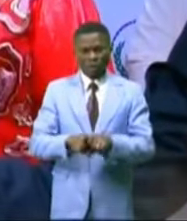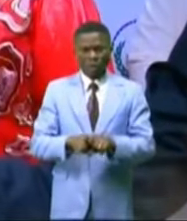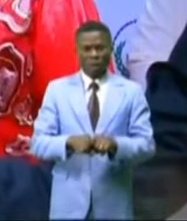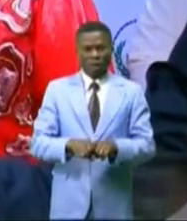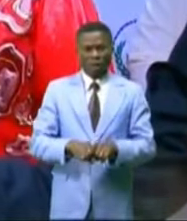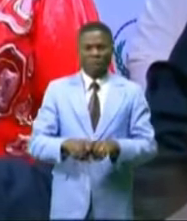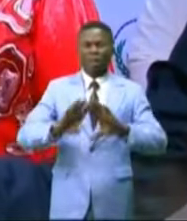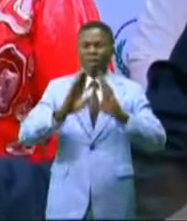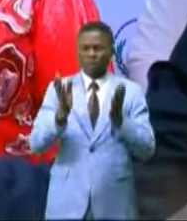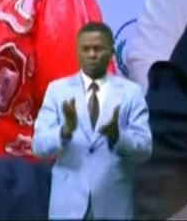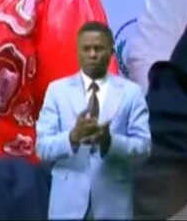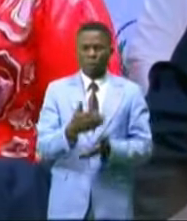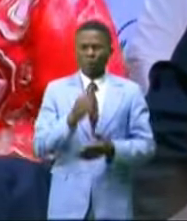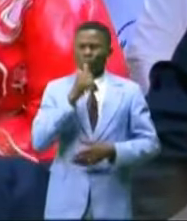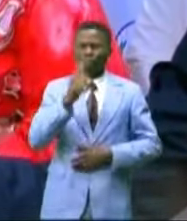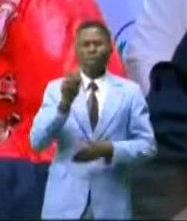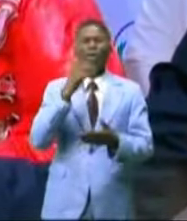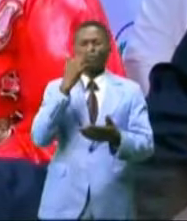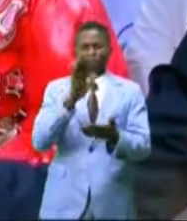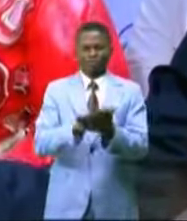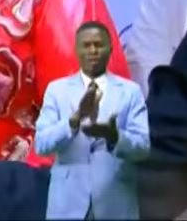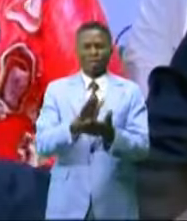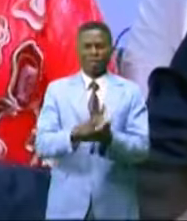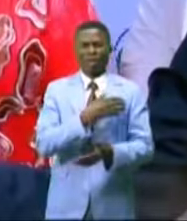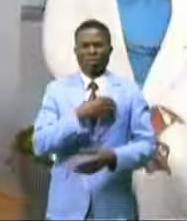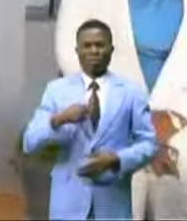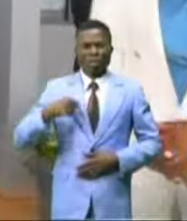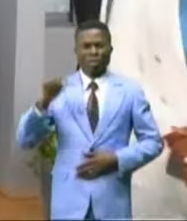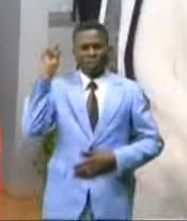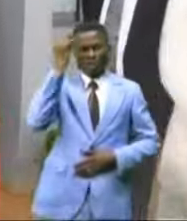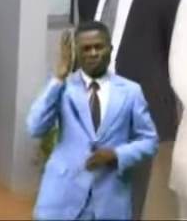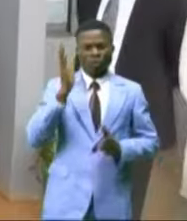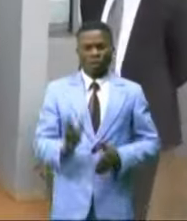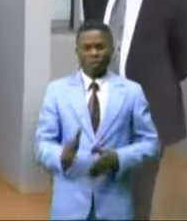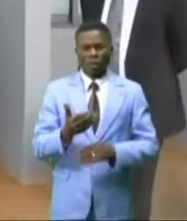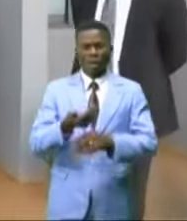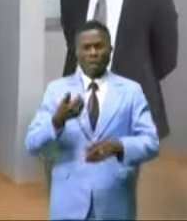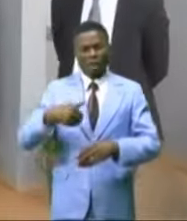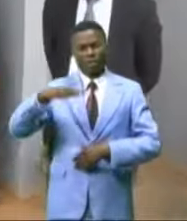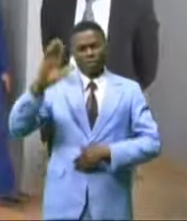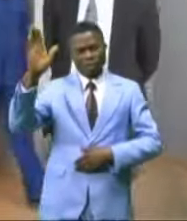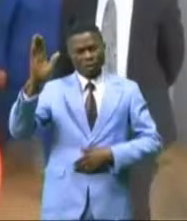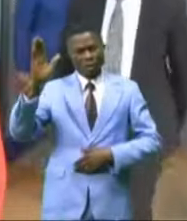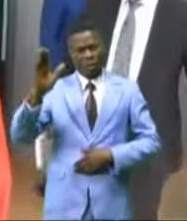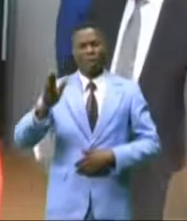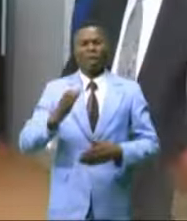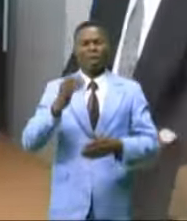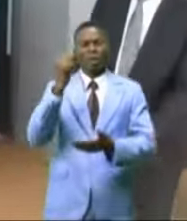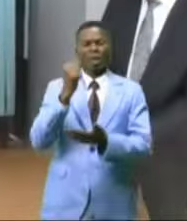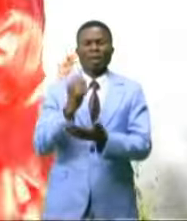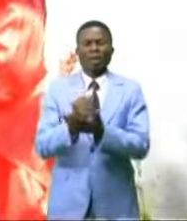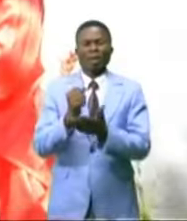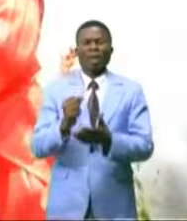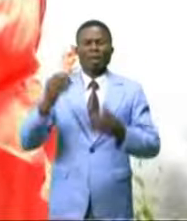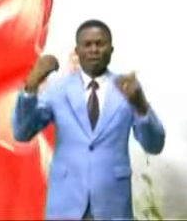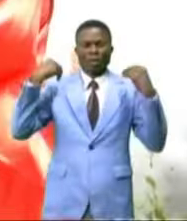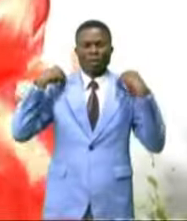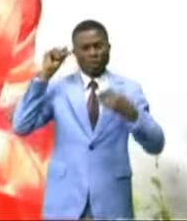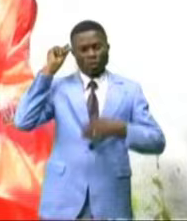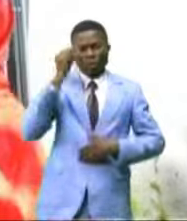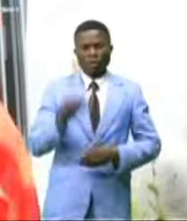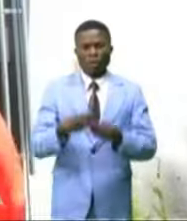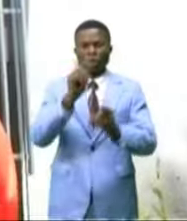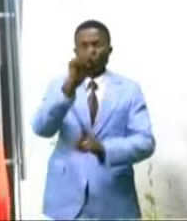ça extraordinaire alors félicitation madame la gouverneur avant de se séparer de son hôte la chef de l'exécutif provincial lui a offert un bouquet de